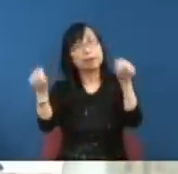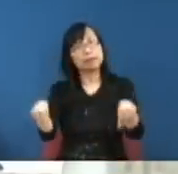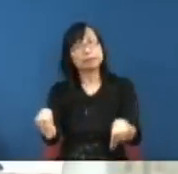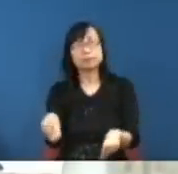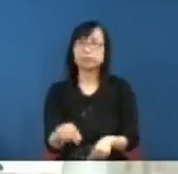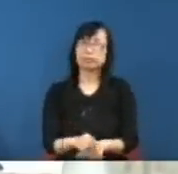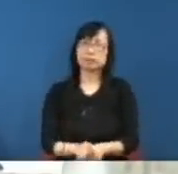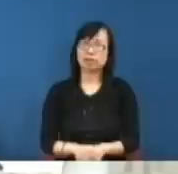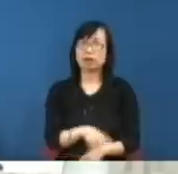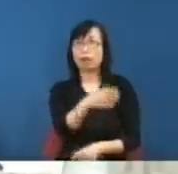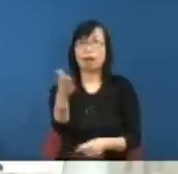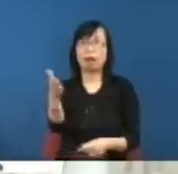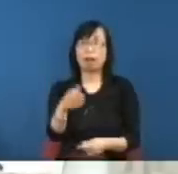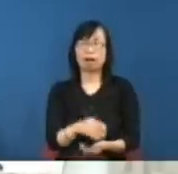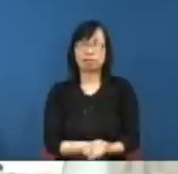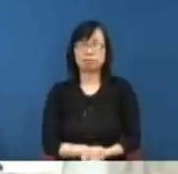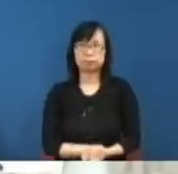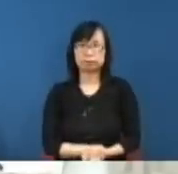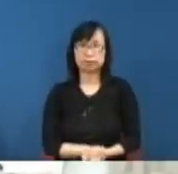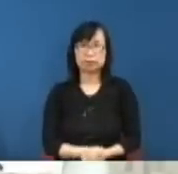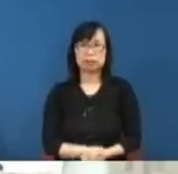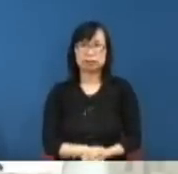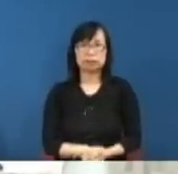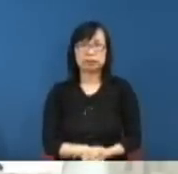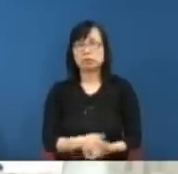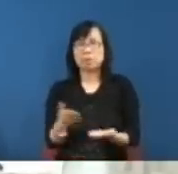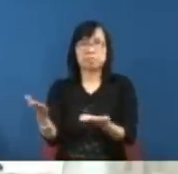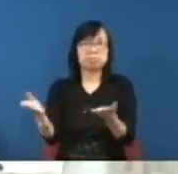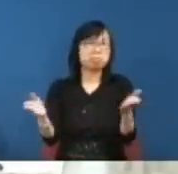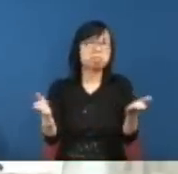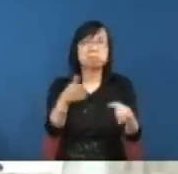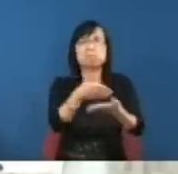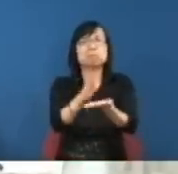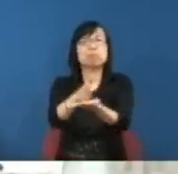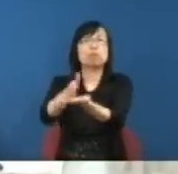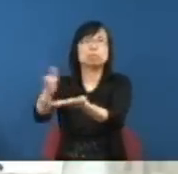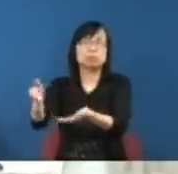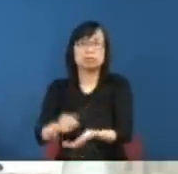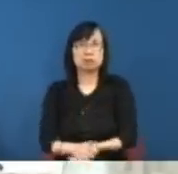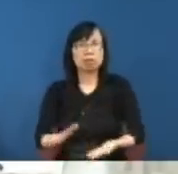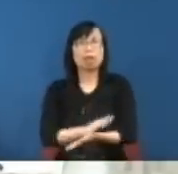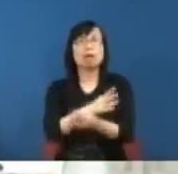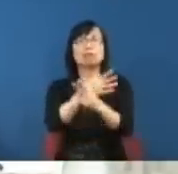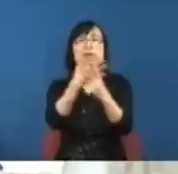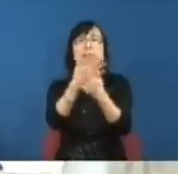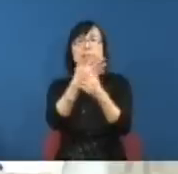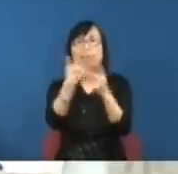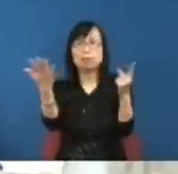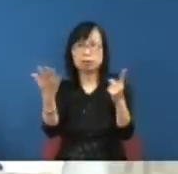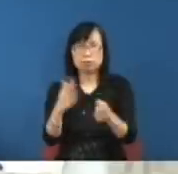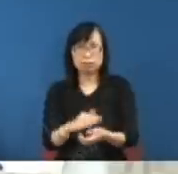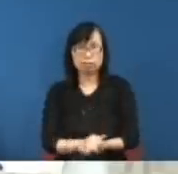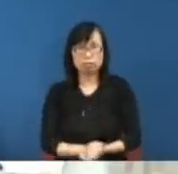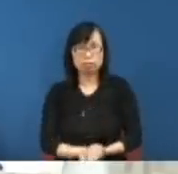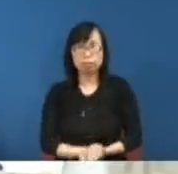睇下，即係此一時彼一時，係咪啊？十五年河東，十五年河西，係